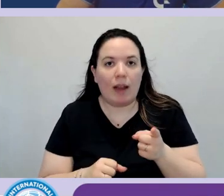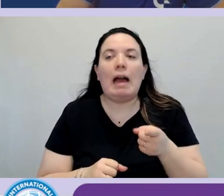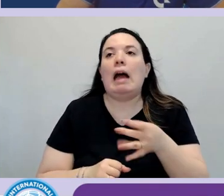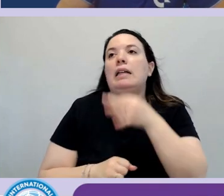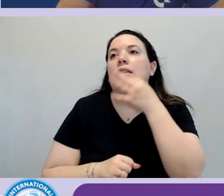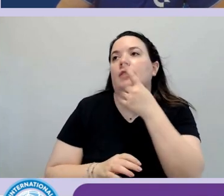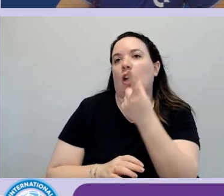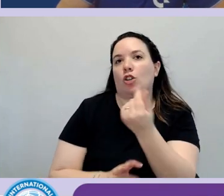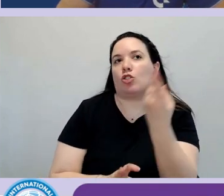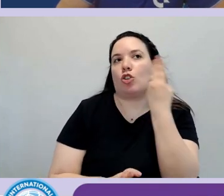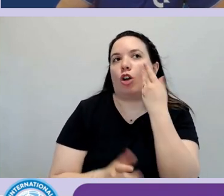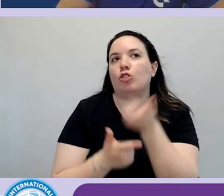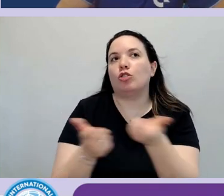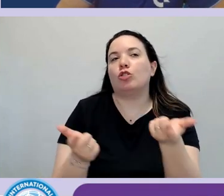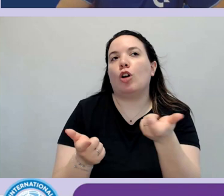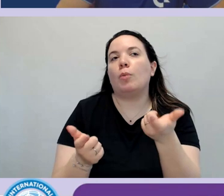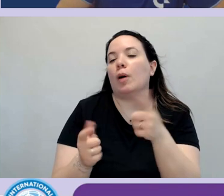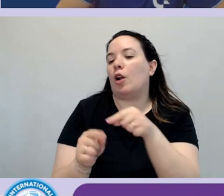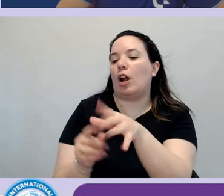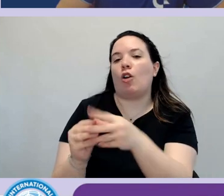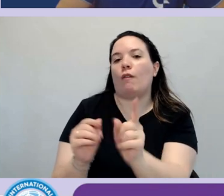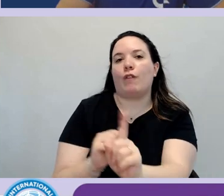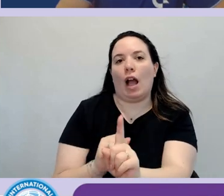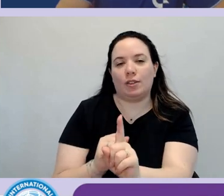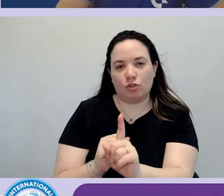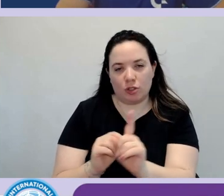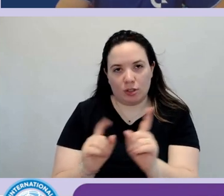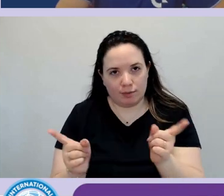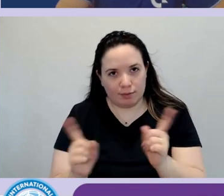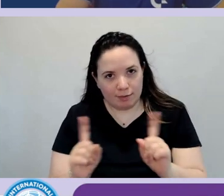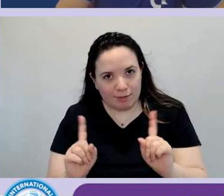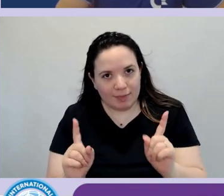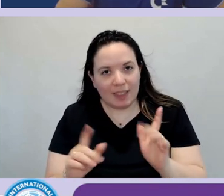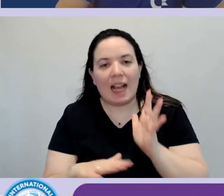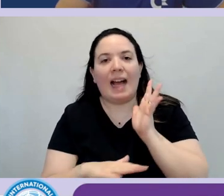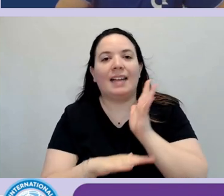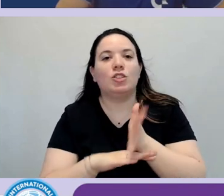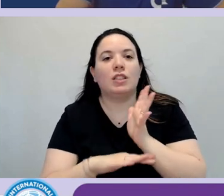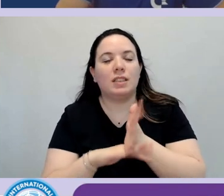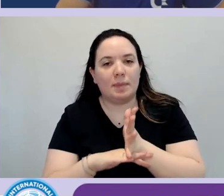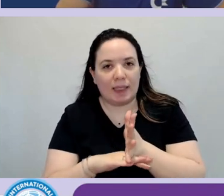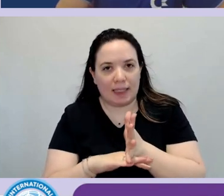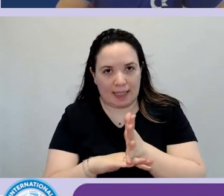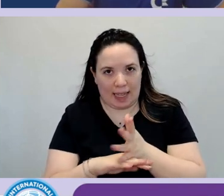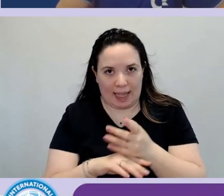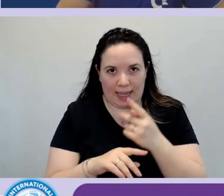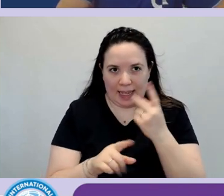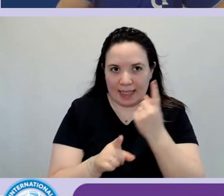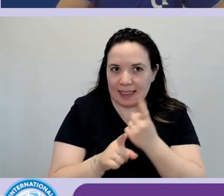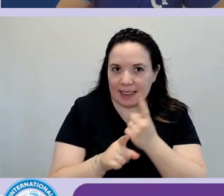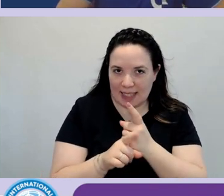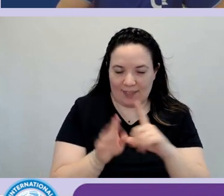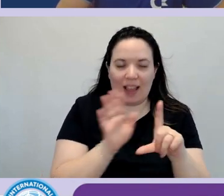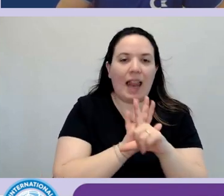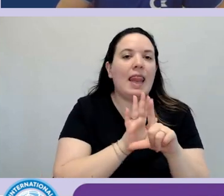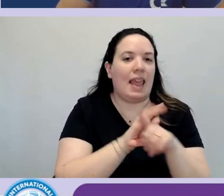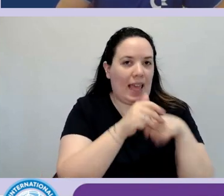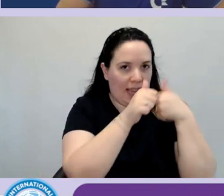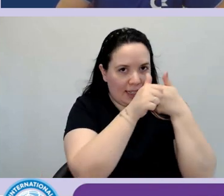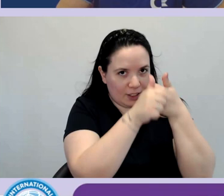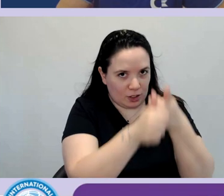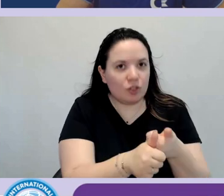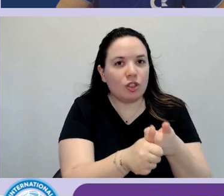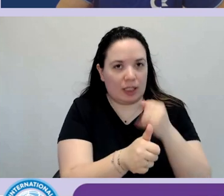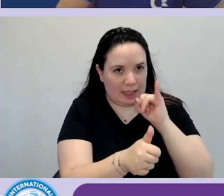scusa non faccio quello non faccio nemmeno il resto quindi accessibilità deve essere ripeto vista sia come dice la legge